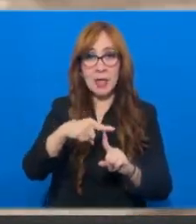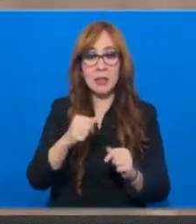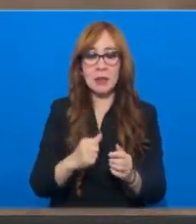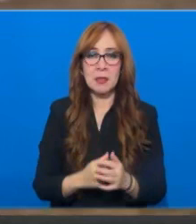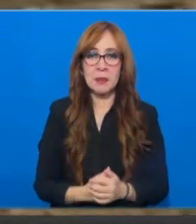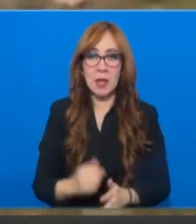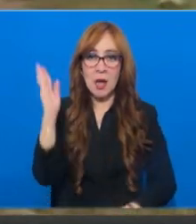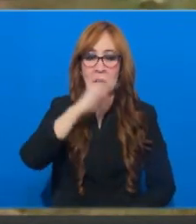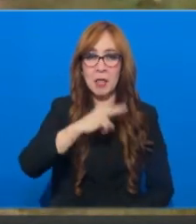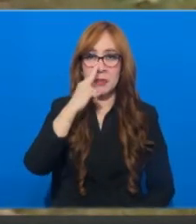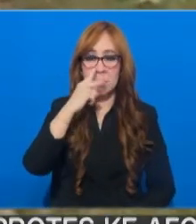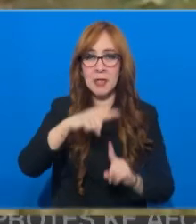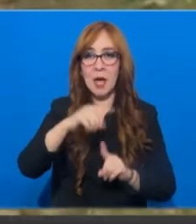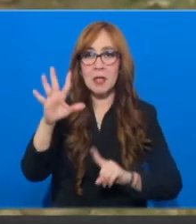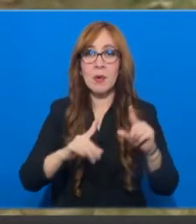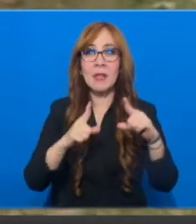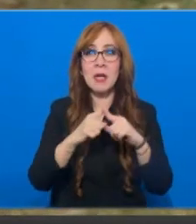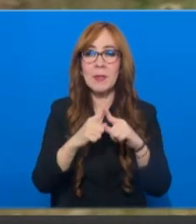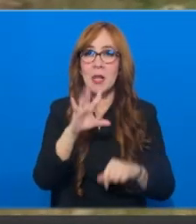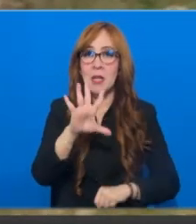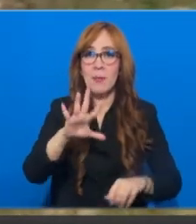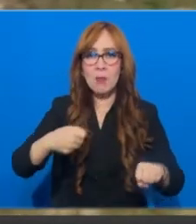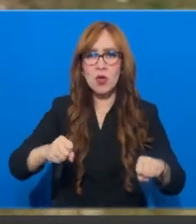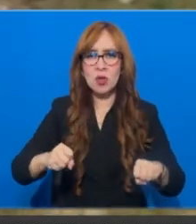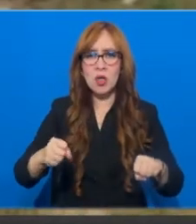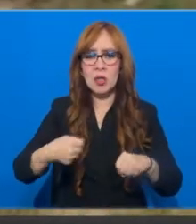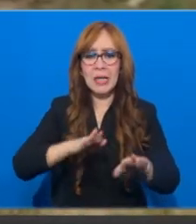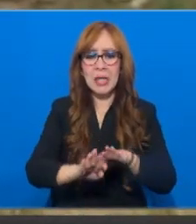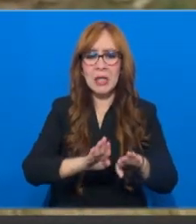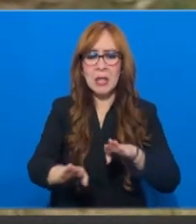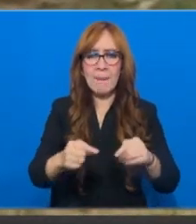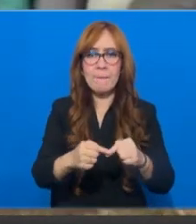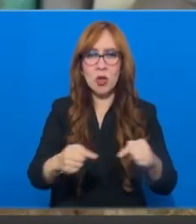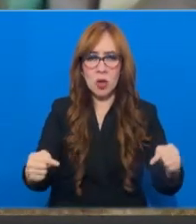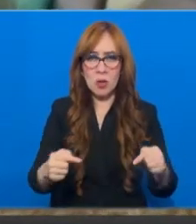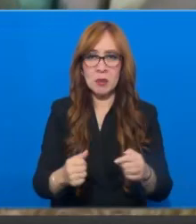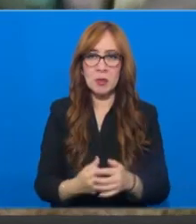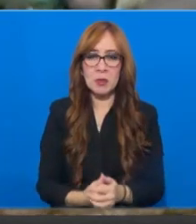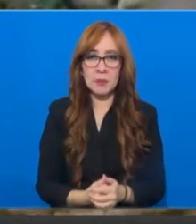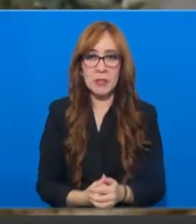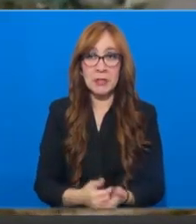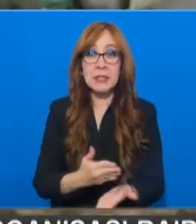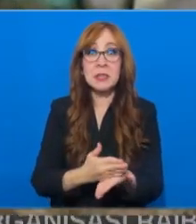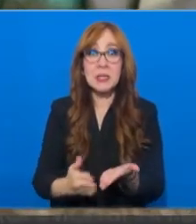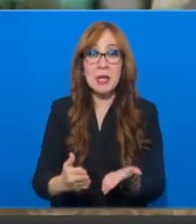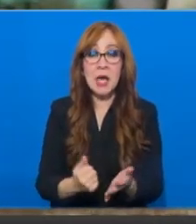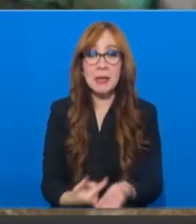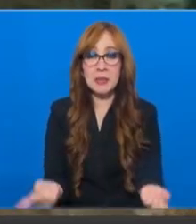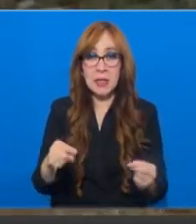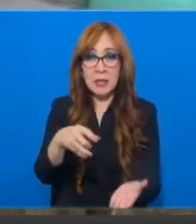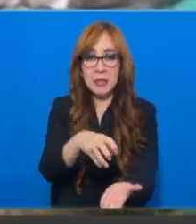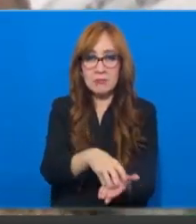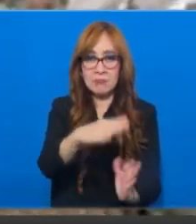Tercatat pada Senin 15 April, ada 5 sepeda motor yang mengalami remblong. 2 jalur ekstrim Gotehan, sementara sisanya terjadi di res area